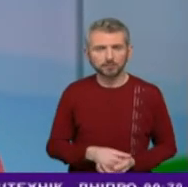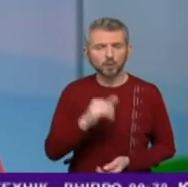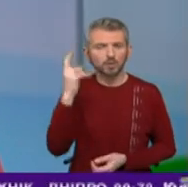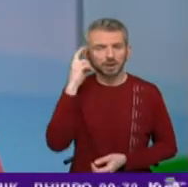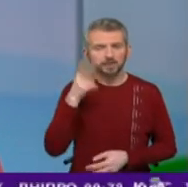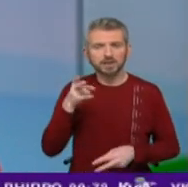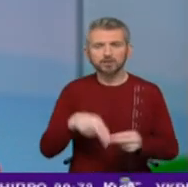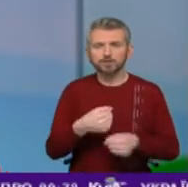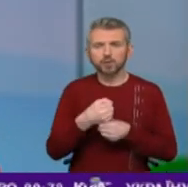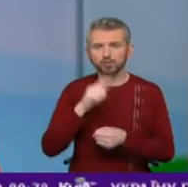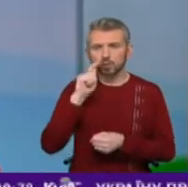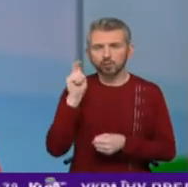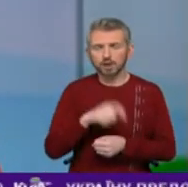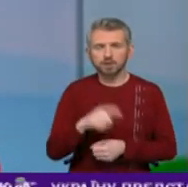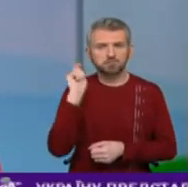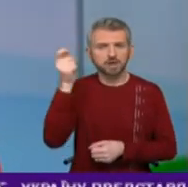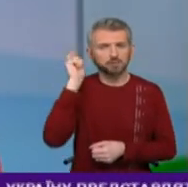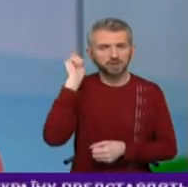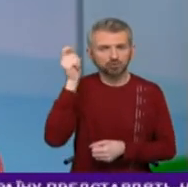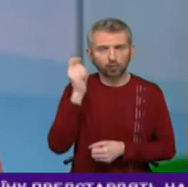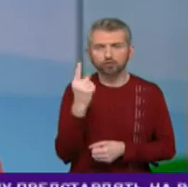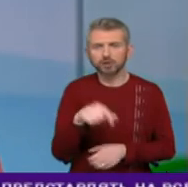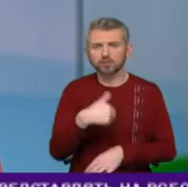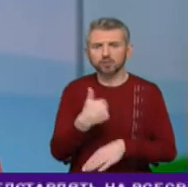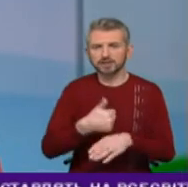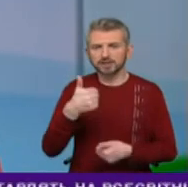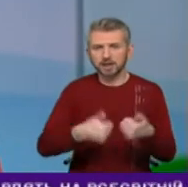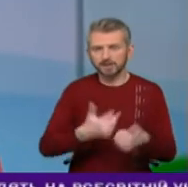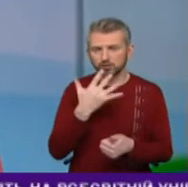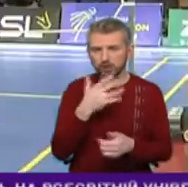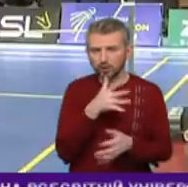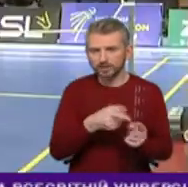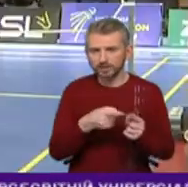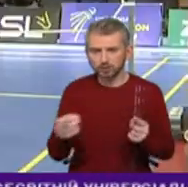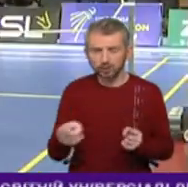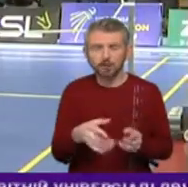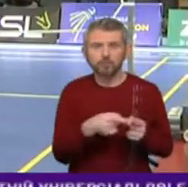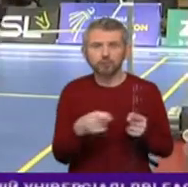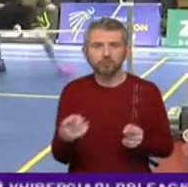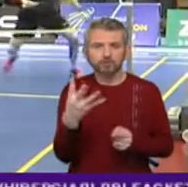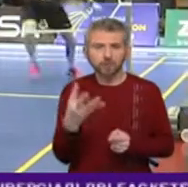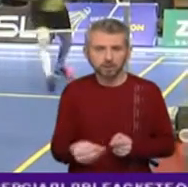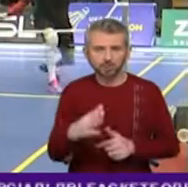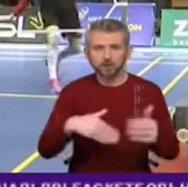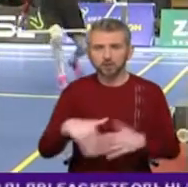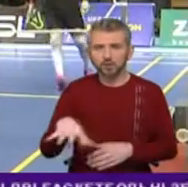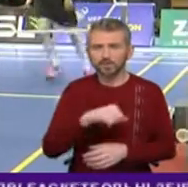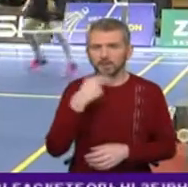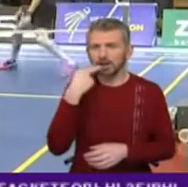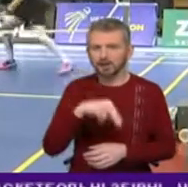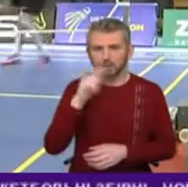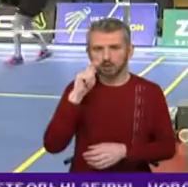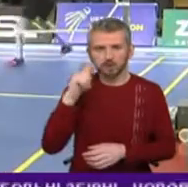Києві завершився Кубок України з бадмінтону – один з головних стартів національного сезону. Впродовж 4 днів практично усі найкращі